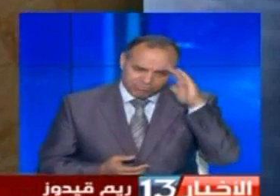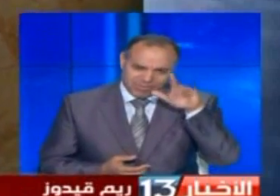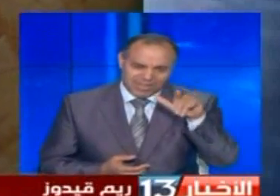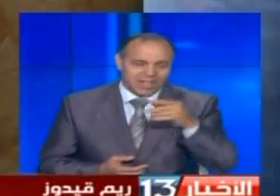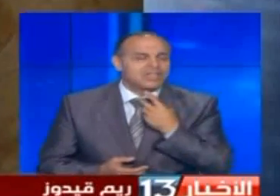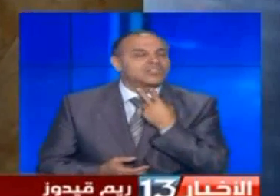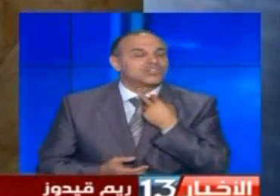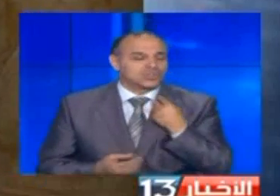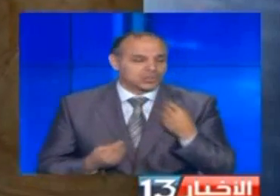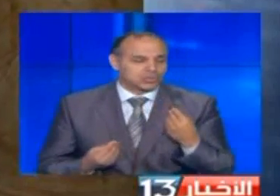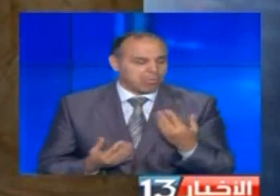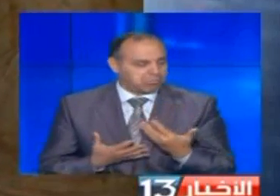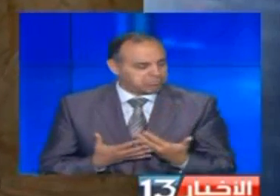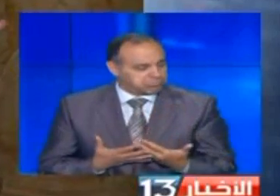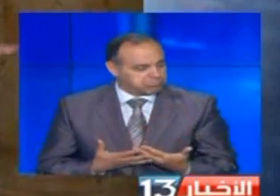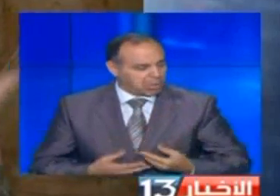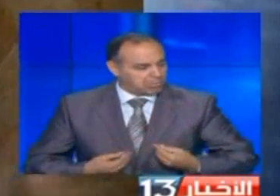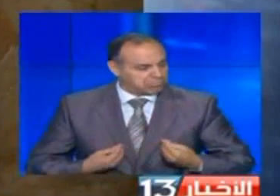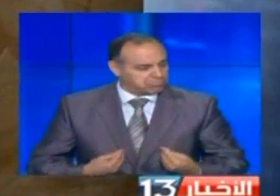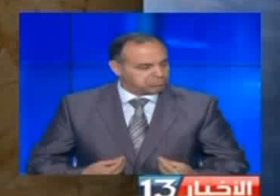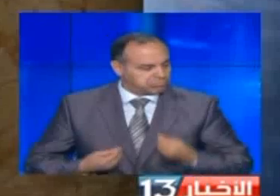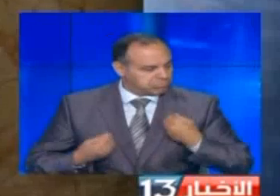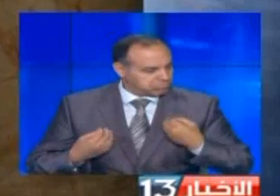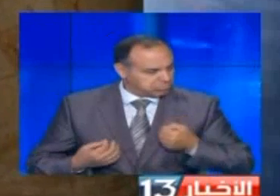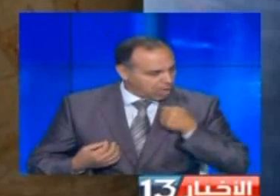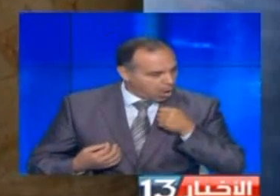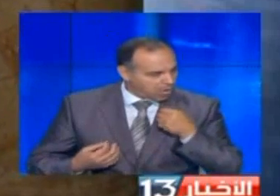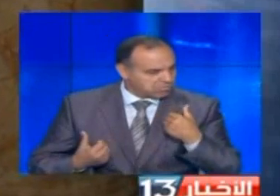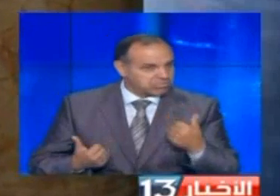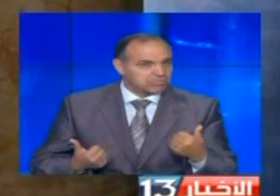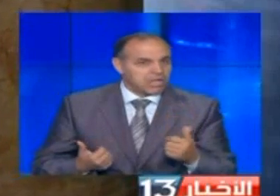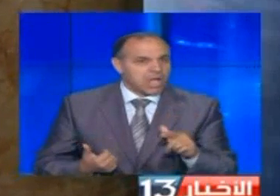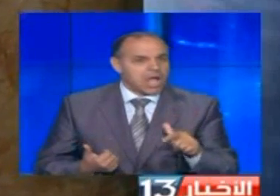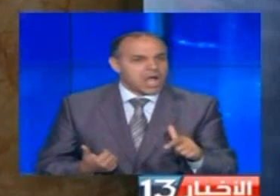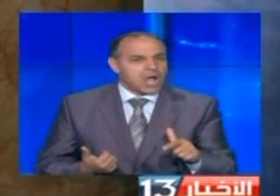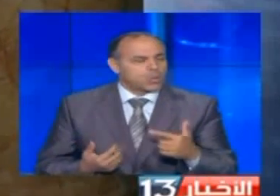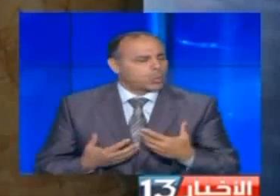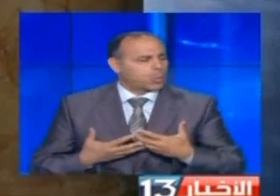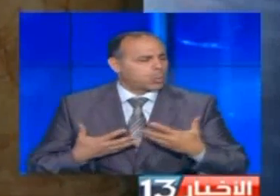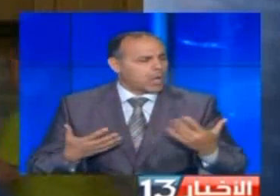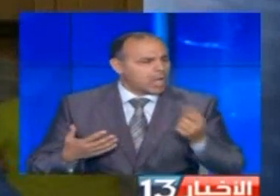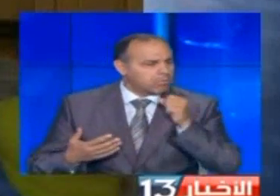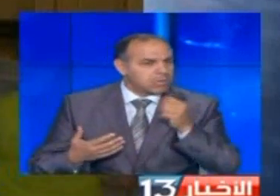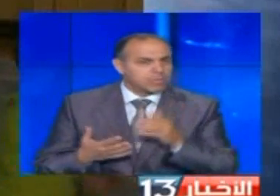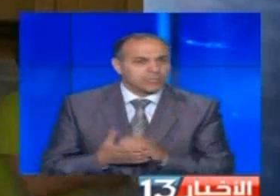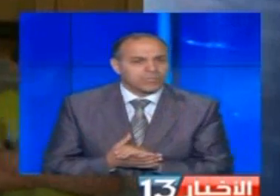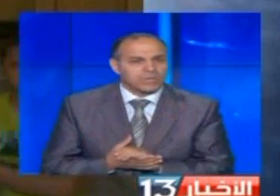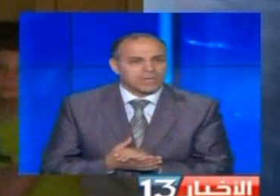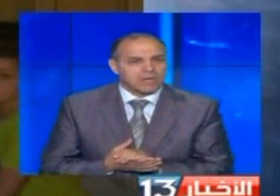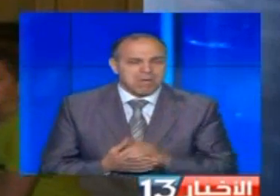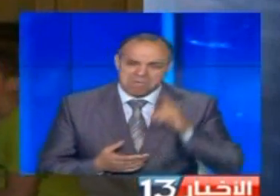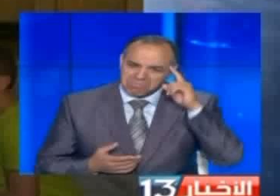صوت رزين، يعني صوت طربي، صوت عنده مساحات شاسعة. عملت ان بون